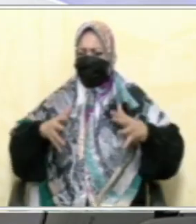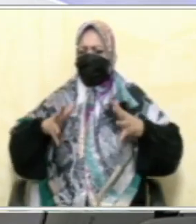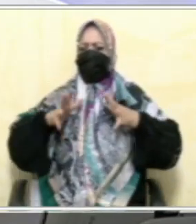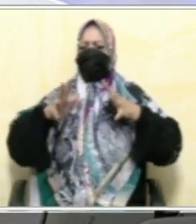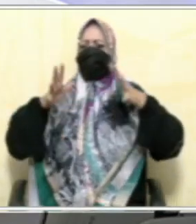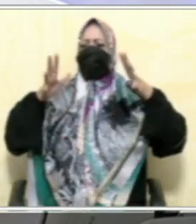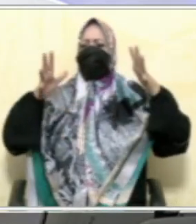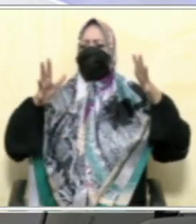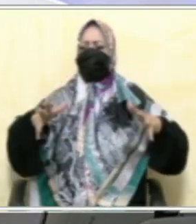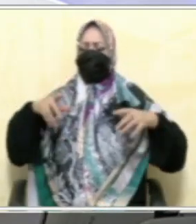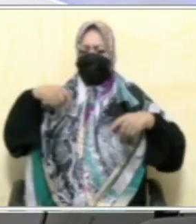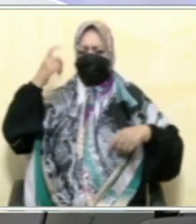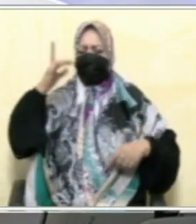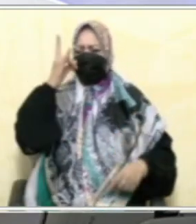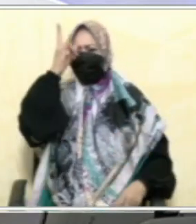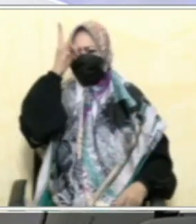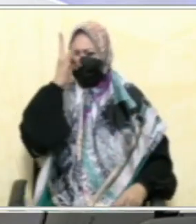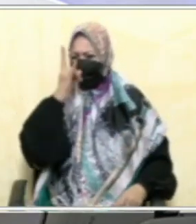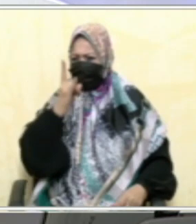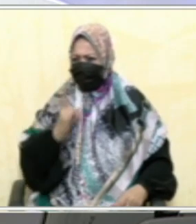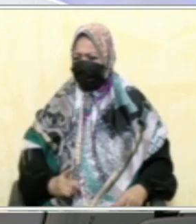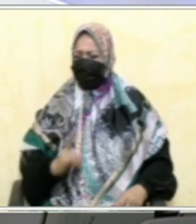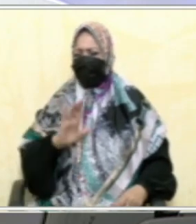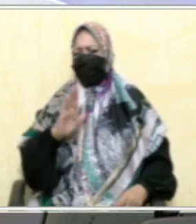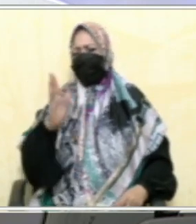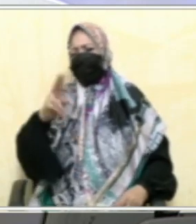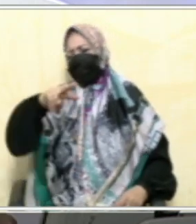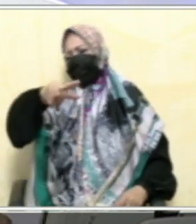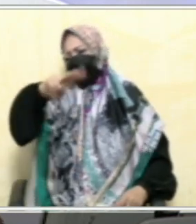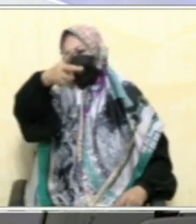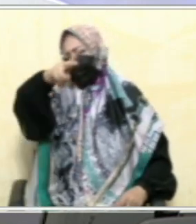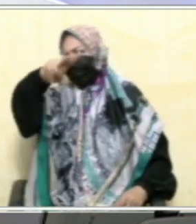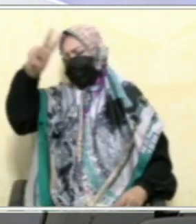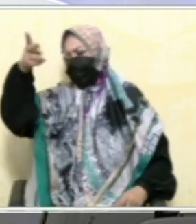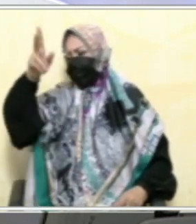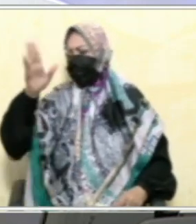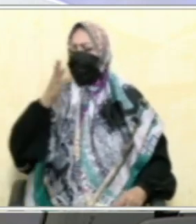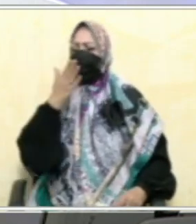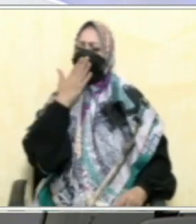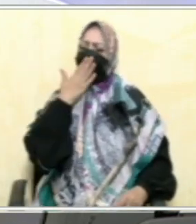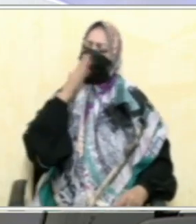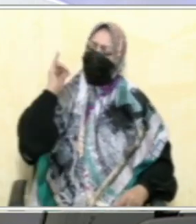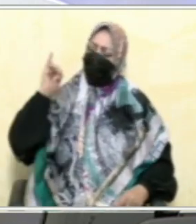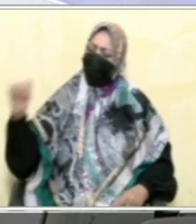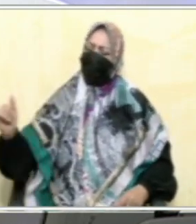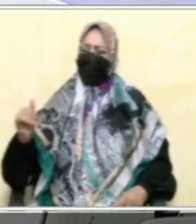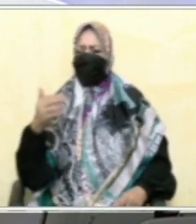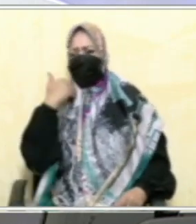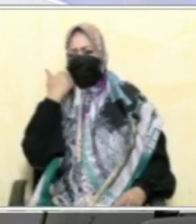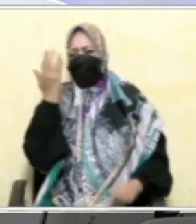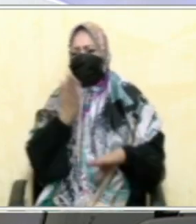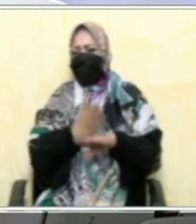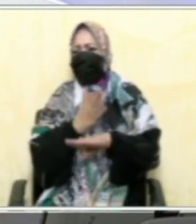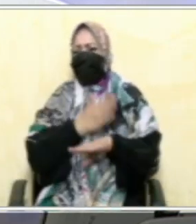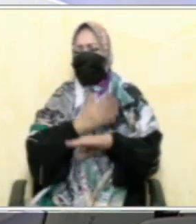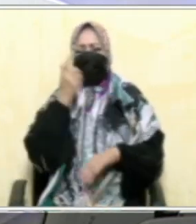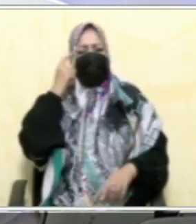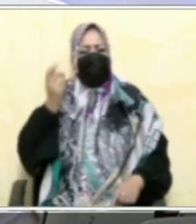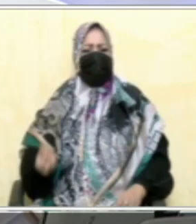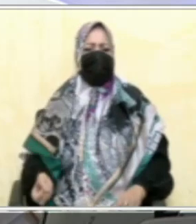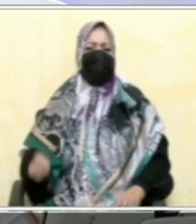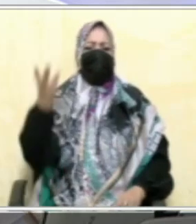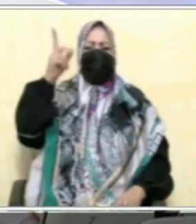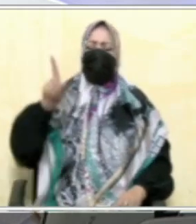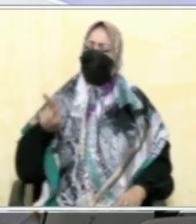لك أن تفتي ولا أن تطعن في سلع الناس، والله سبحانه وتعالى يقول ولا تبخسوا الناس